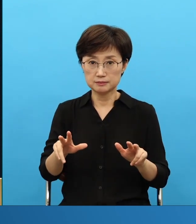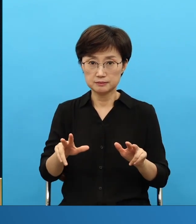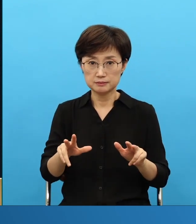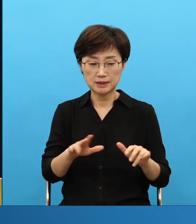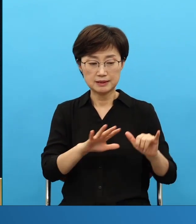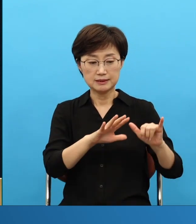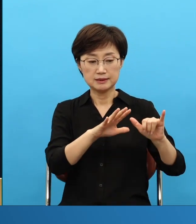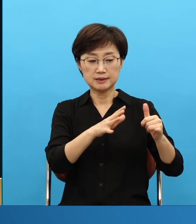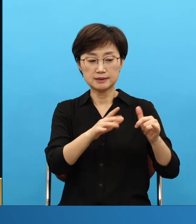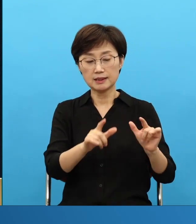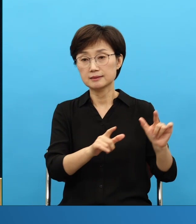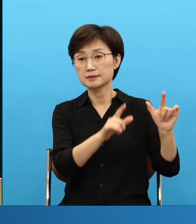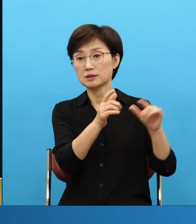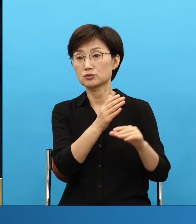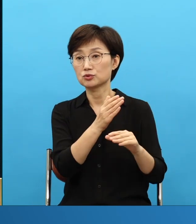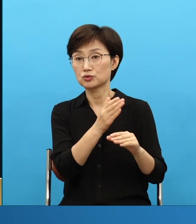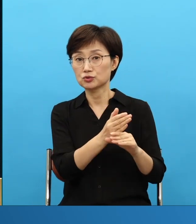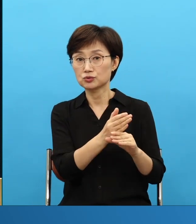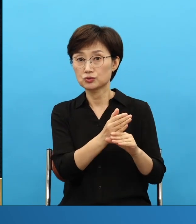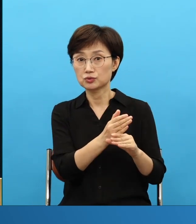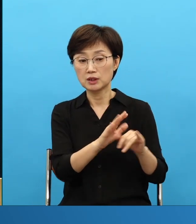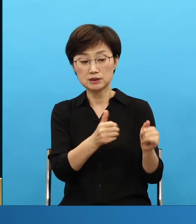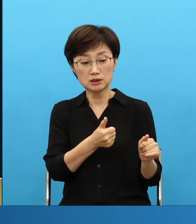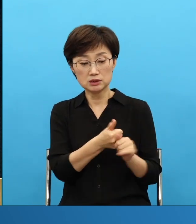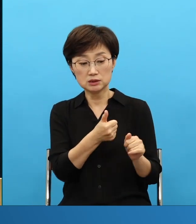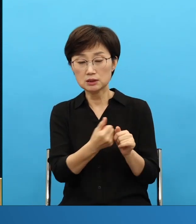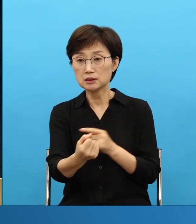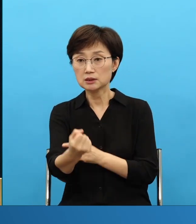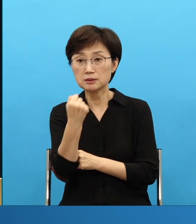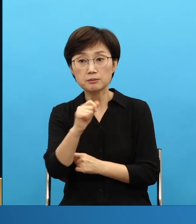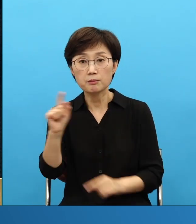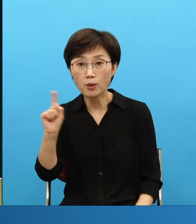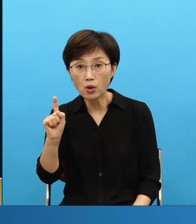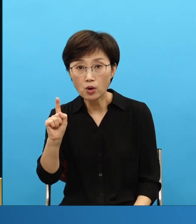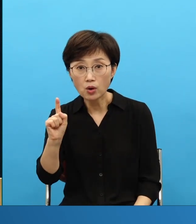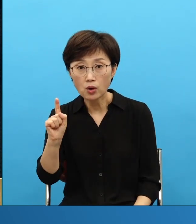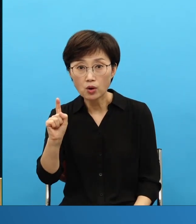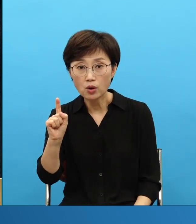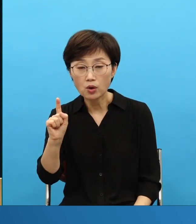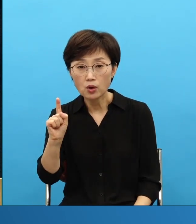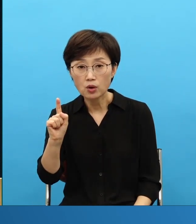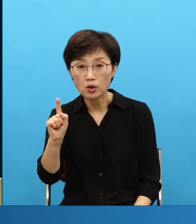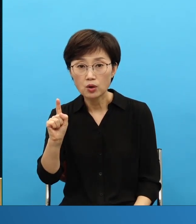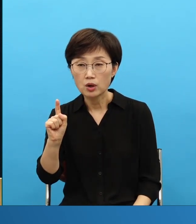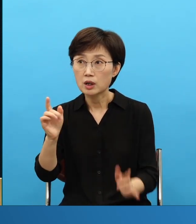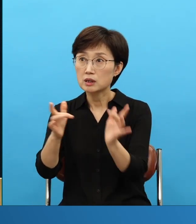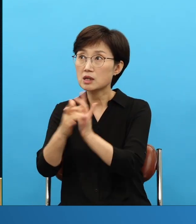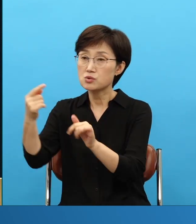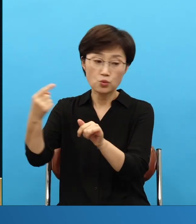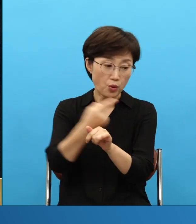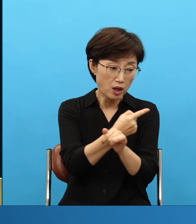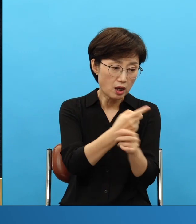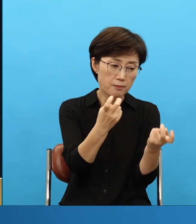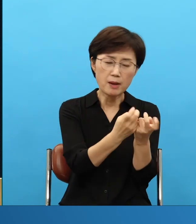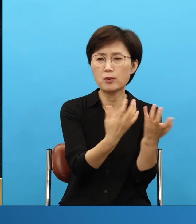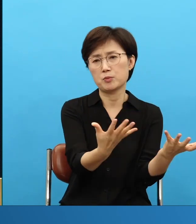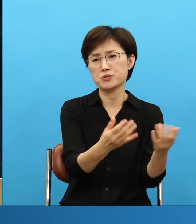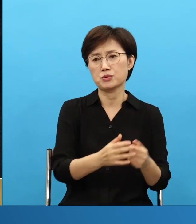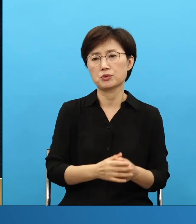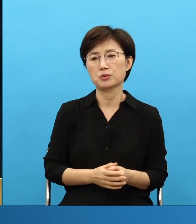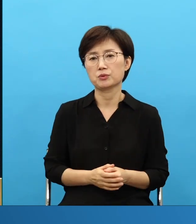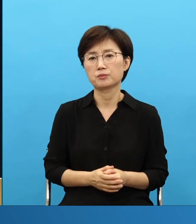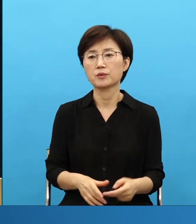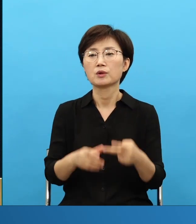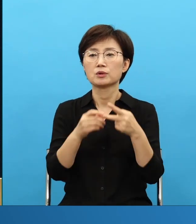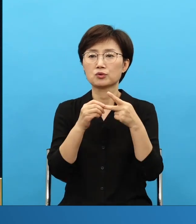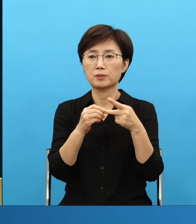힘은 딴 걸로는 안 됩니다. As you live in this age of darkness, there's no other strength by which you can overcome. 두 번째입니다. Second, 뭐라고